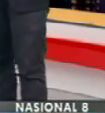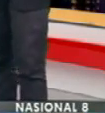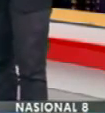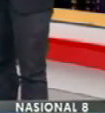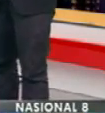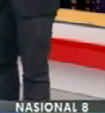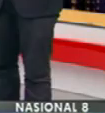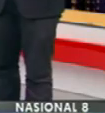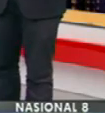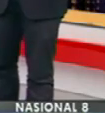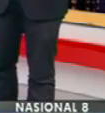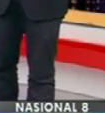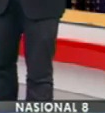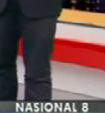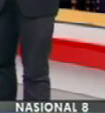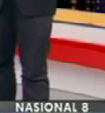juta